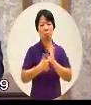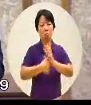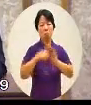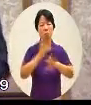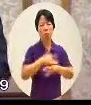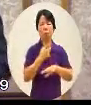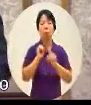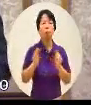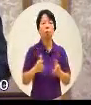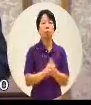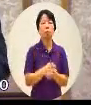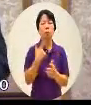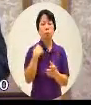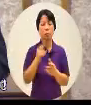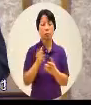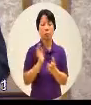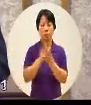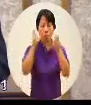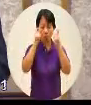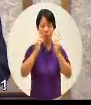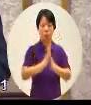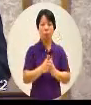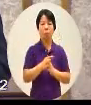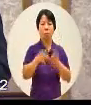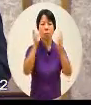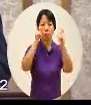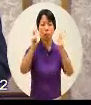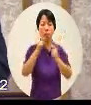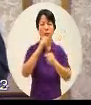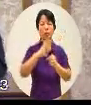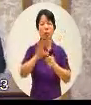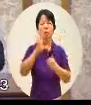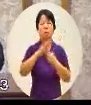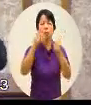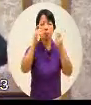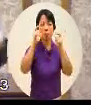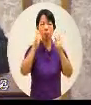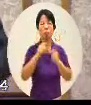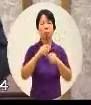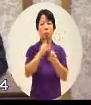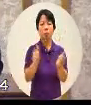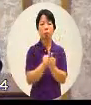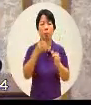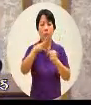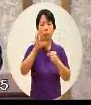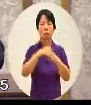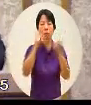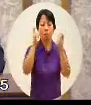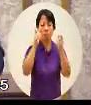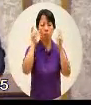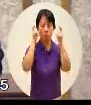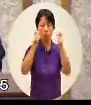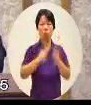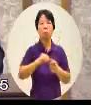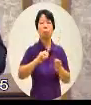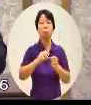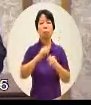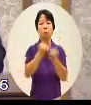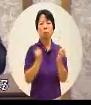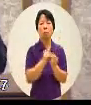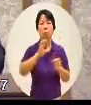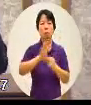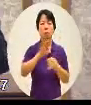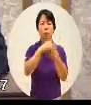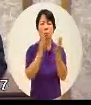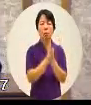待未来高雄，包括雄中雄女，说不定会有林书豪是雄中毕业的，会有曾雅玲是雄女毕业的。 对， 我想这样才是一个孩